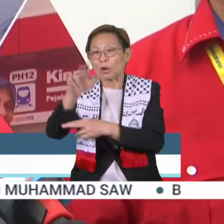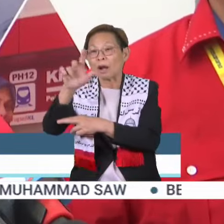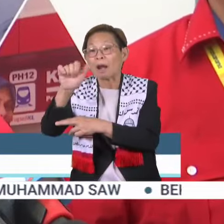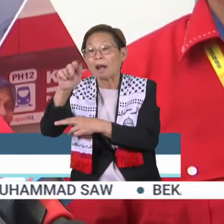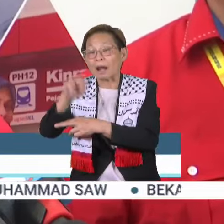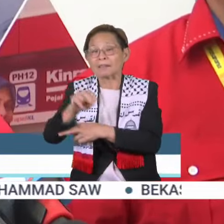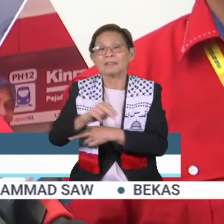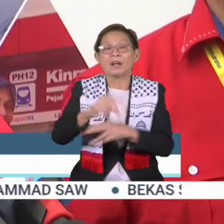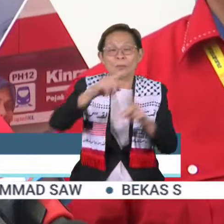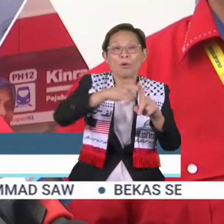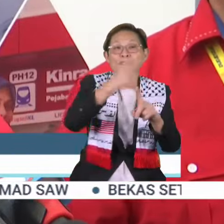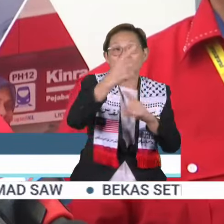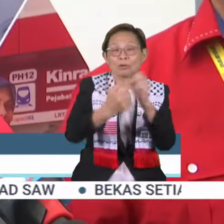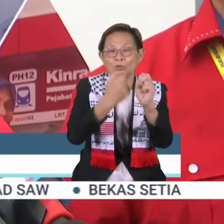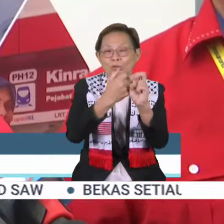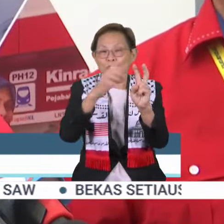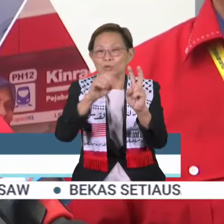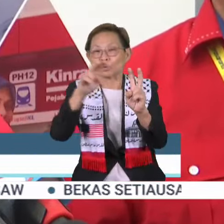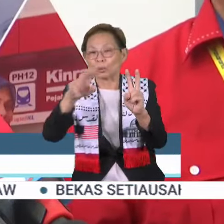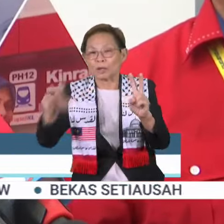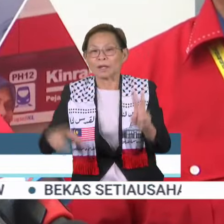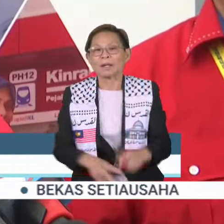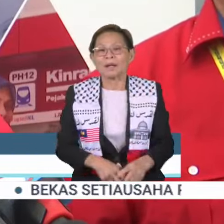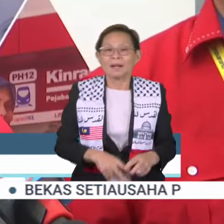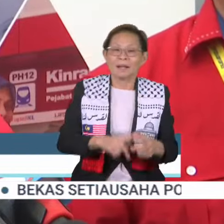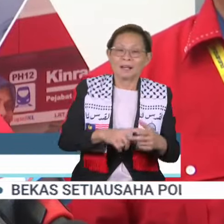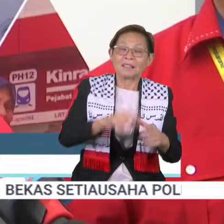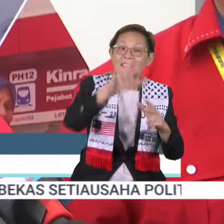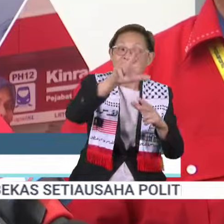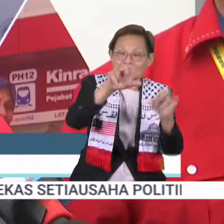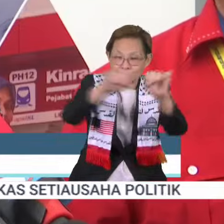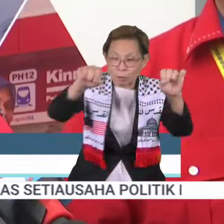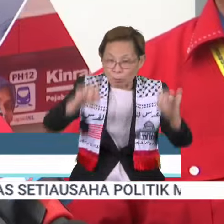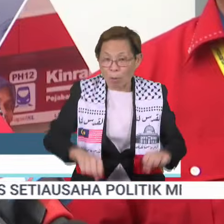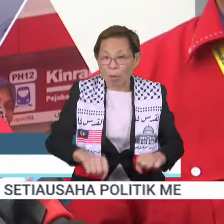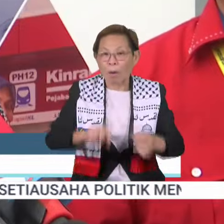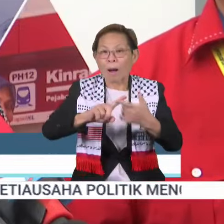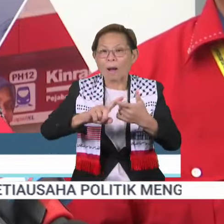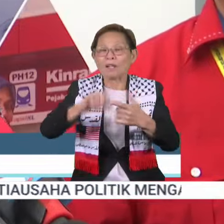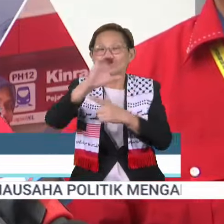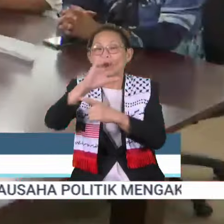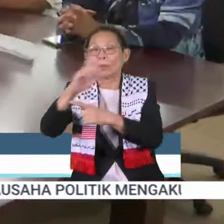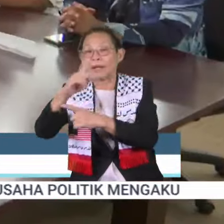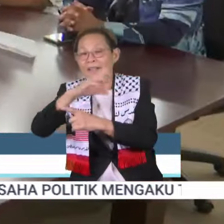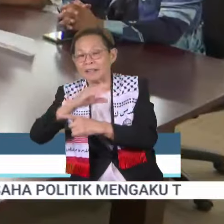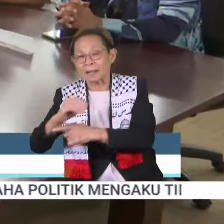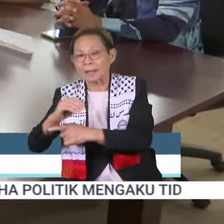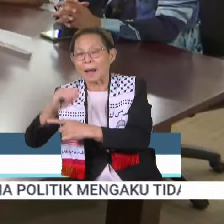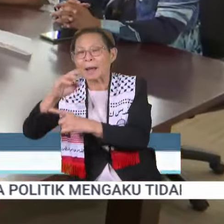Dan tiga lagi stesen iaitu Chowkit, Titi Wangsa dan Maharaja Rela, menjelang April 2025.